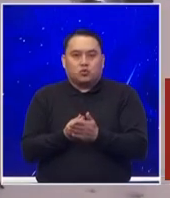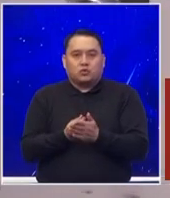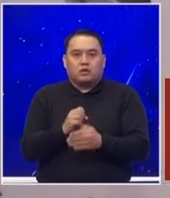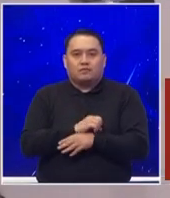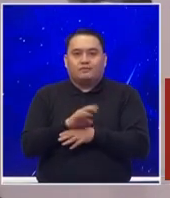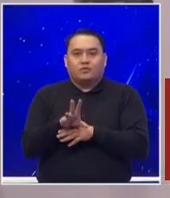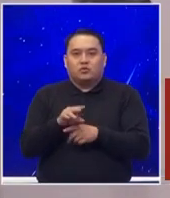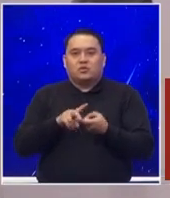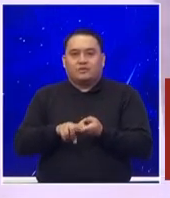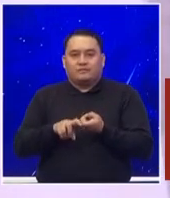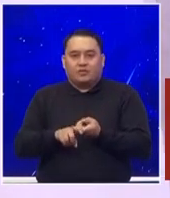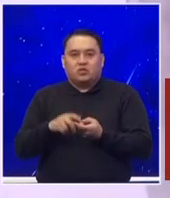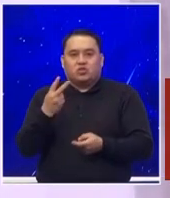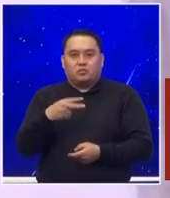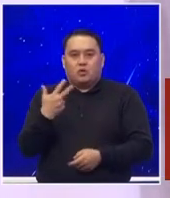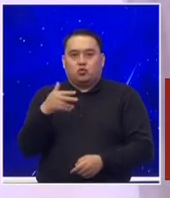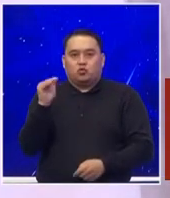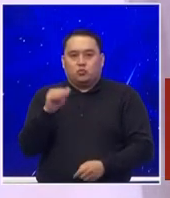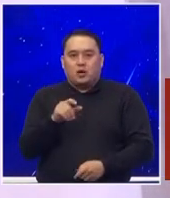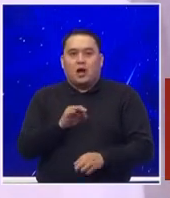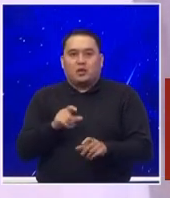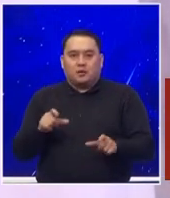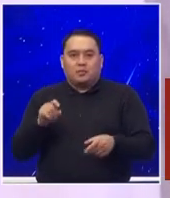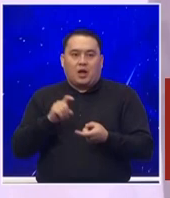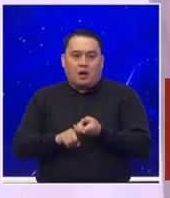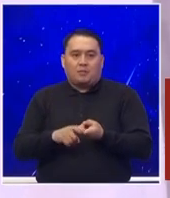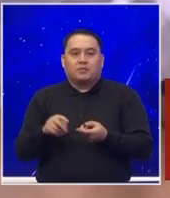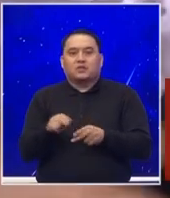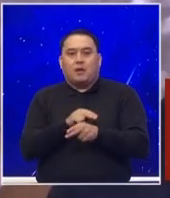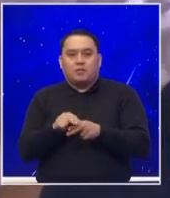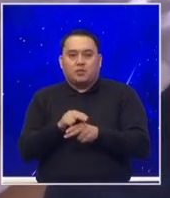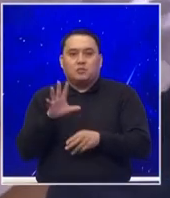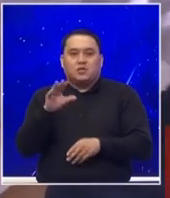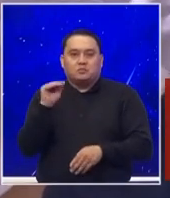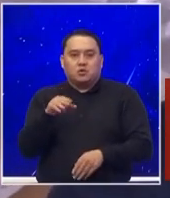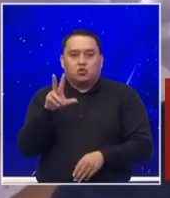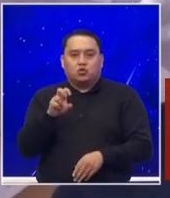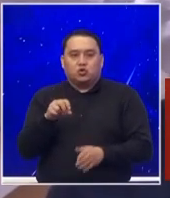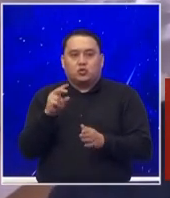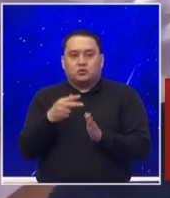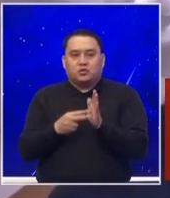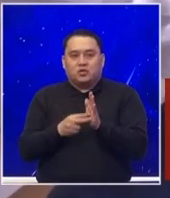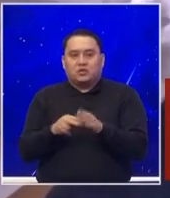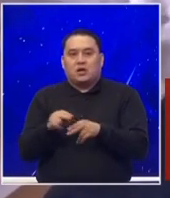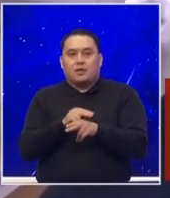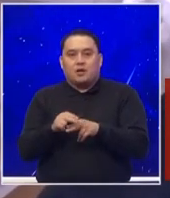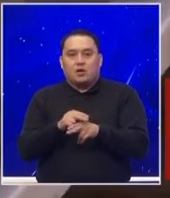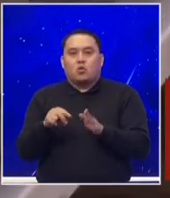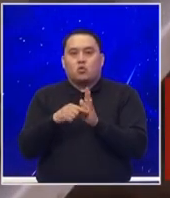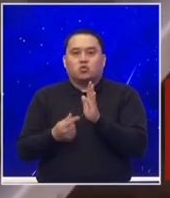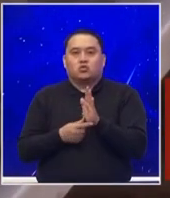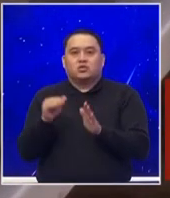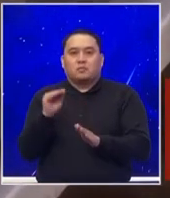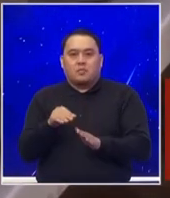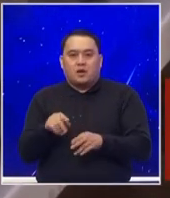коронавирус инфекциясынан 23 мыңға жуық науқас ем қабылдауда. 5328-і стационарда,